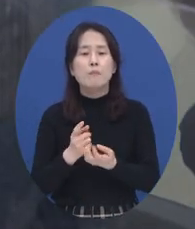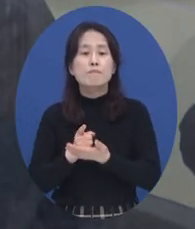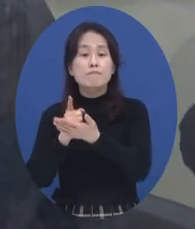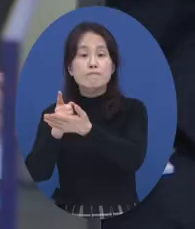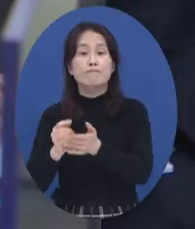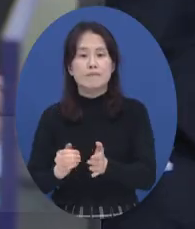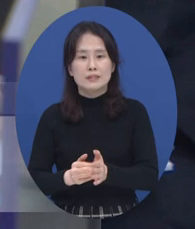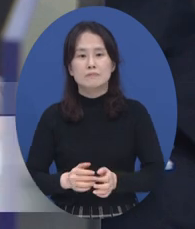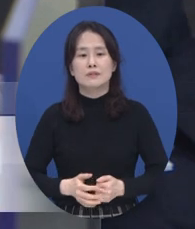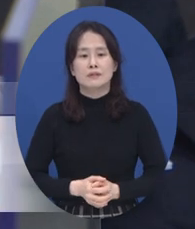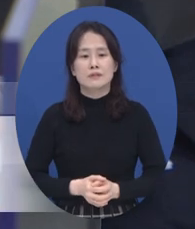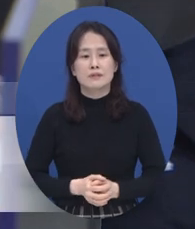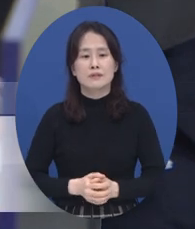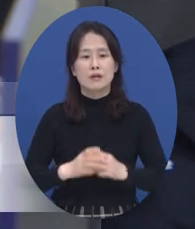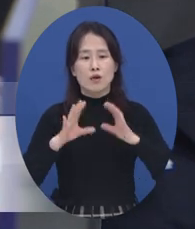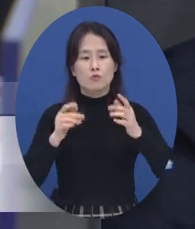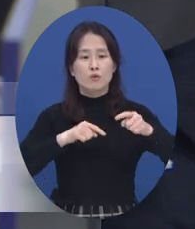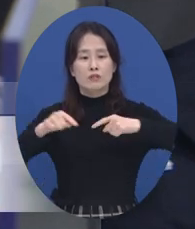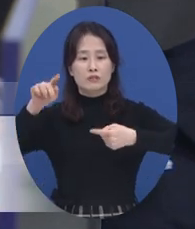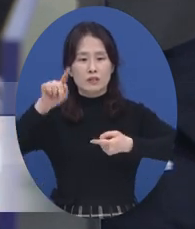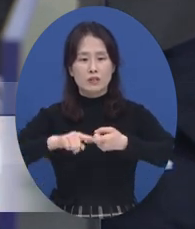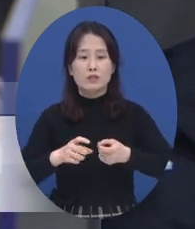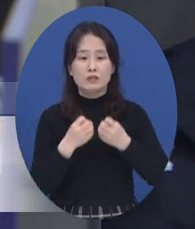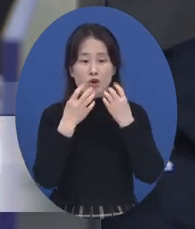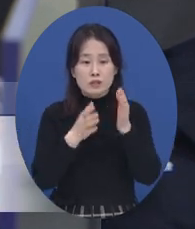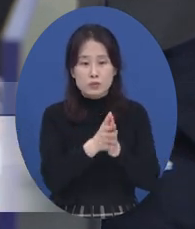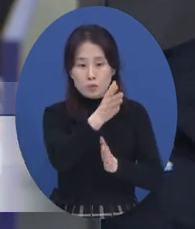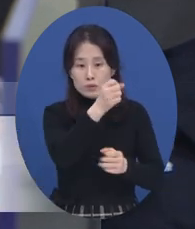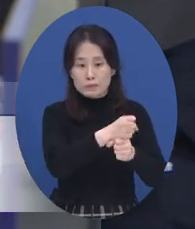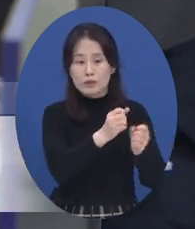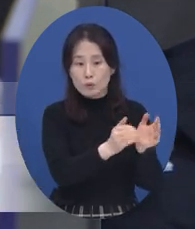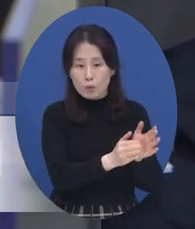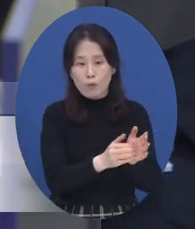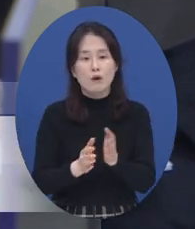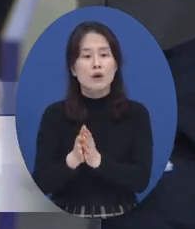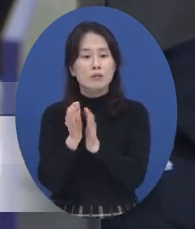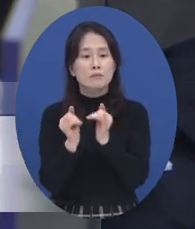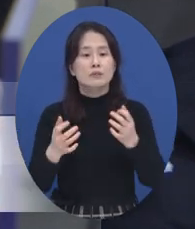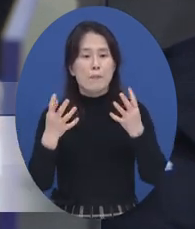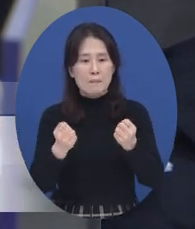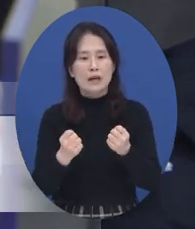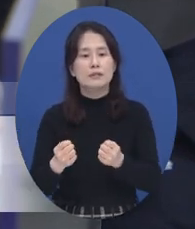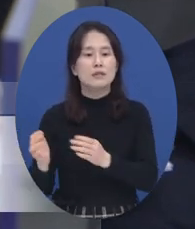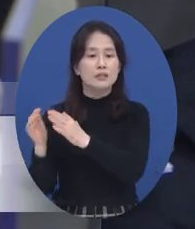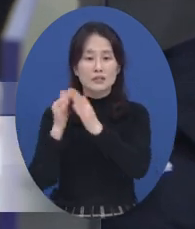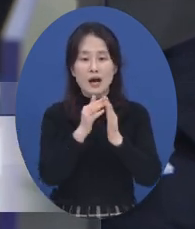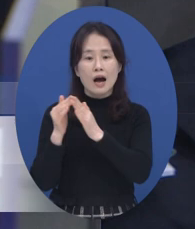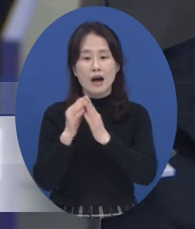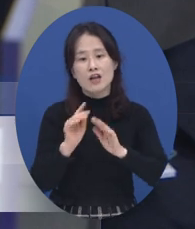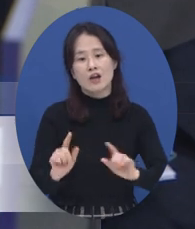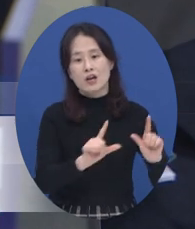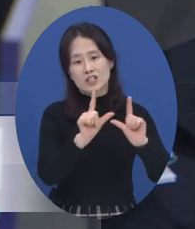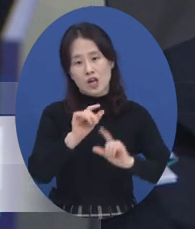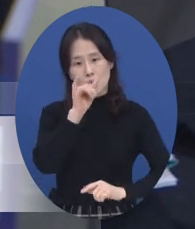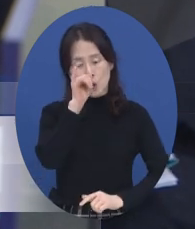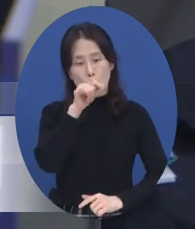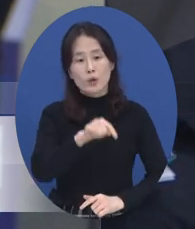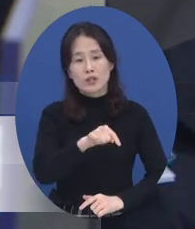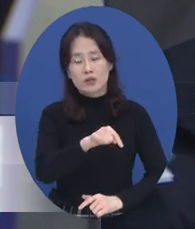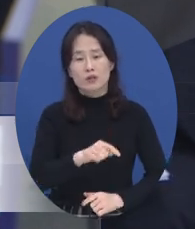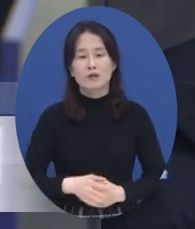주문했습니다. 국가의 정책에 의해서 신도시가 만들어지고 시민들이 대부분 많이 이주해와서 여기서